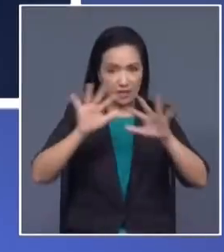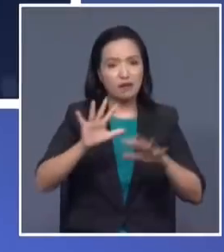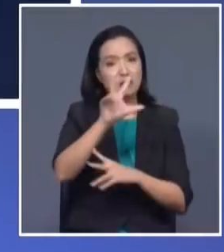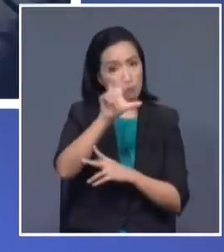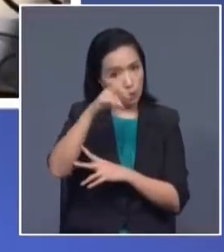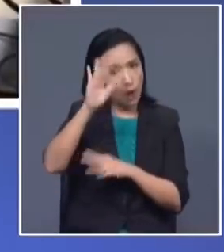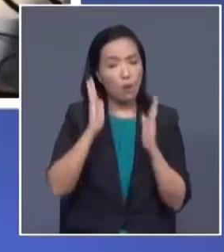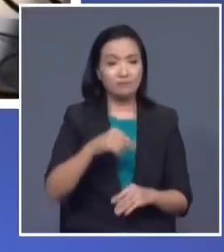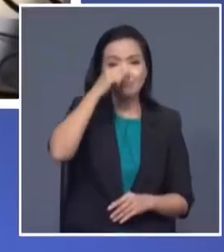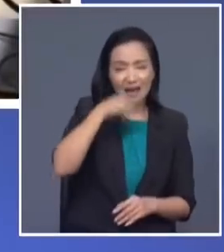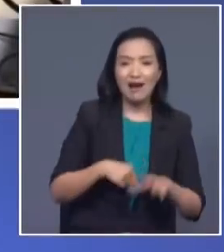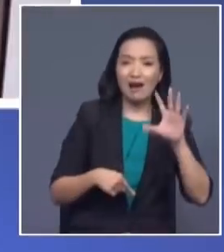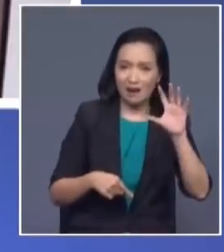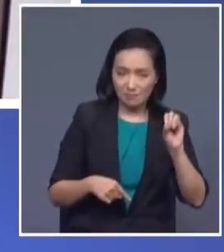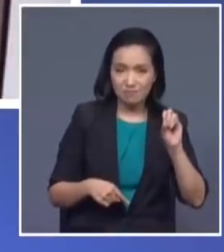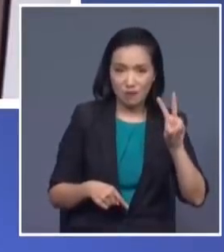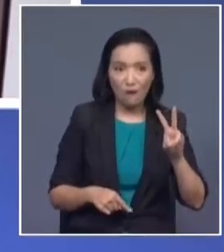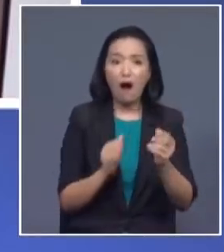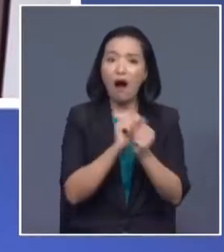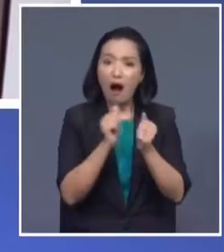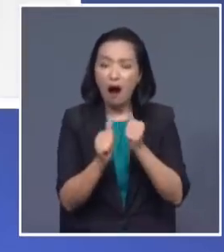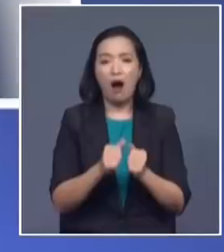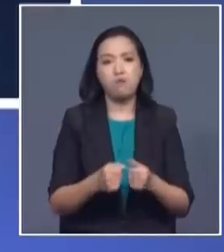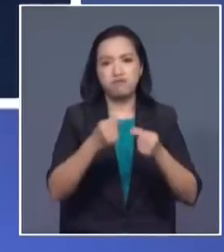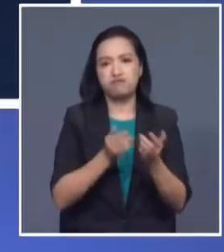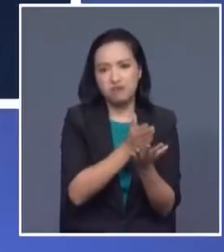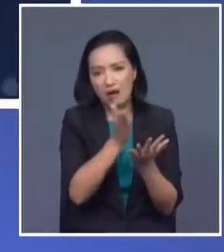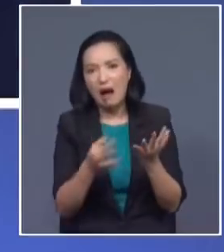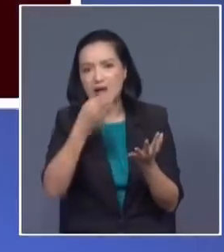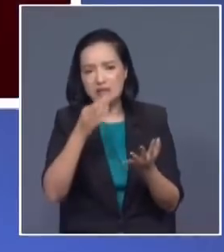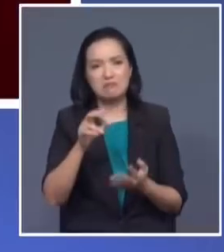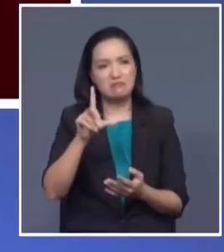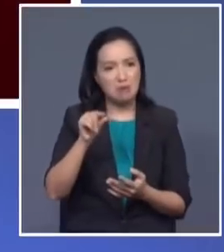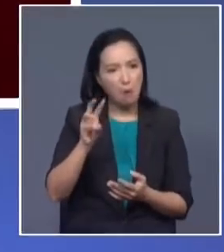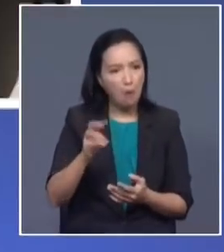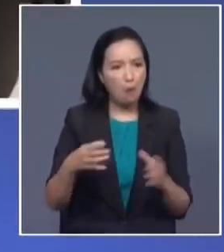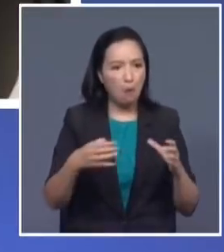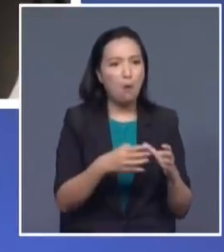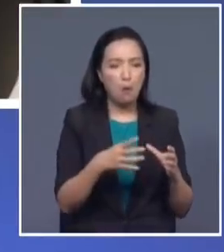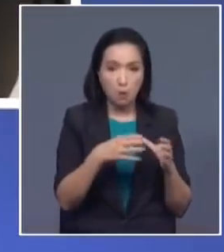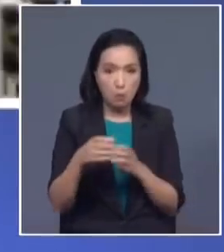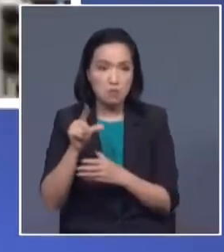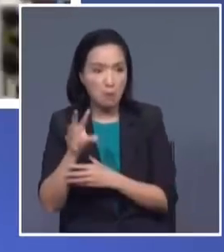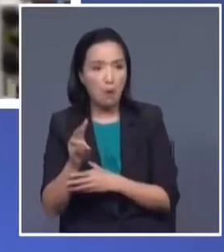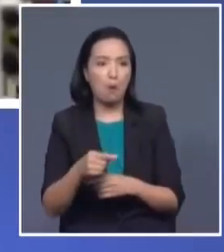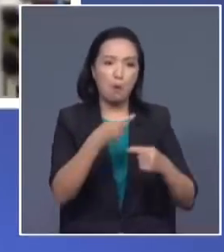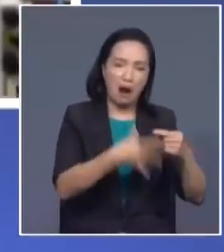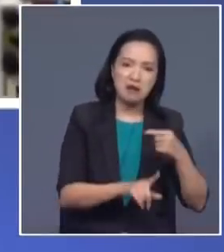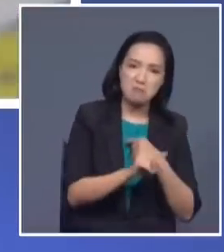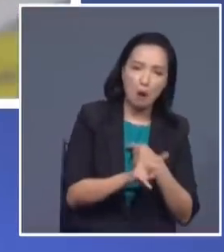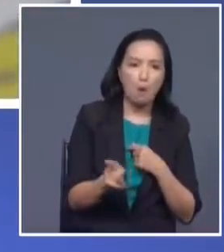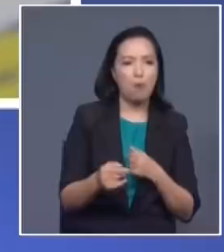เป็นเยาวชนไทย52คนแข่งขันกันใน26สาขา6กลุ่มสาขาอาชีพได้แก่กลุ่มสาขาอาชีพเทคโนโลยีด้